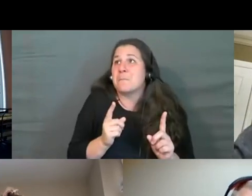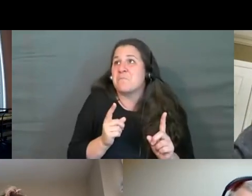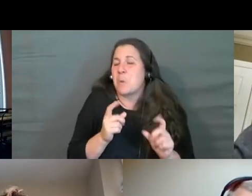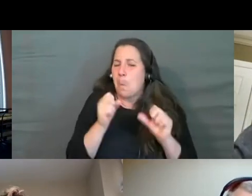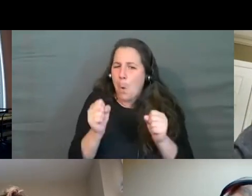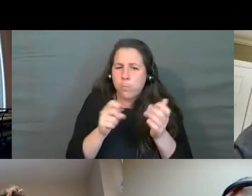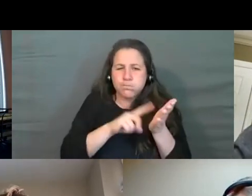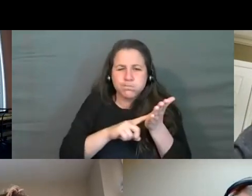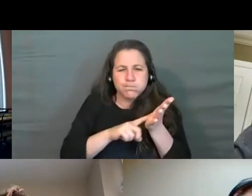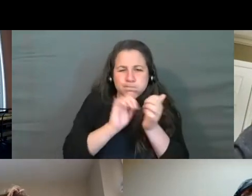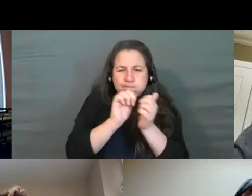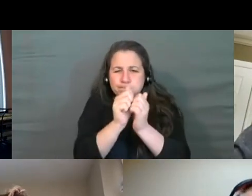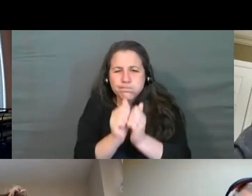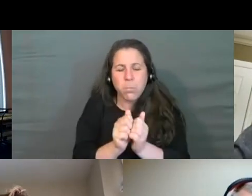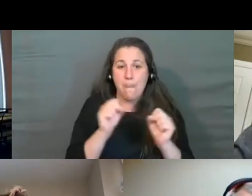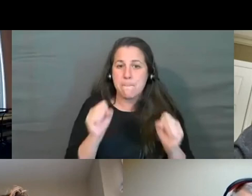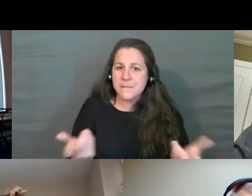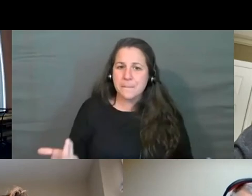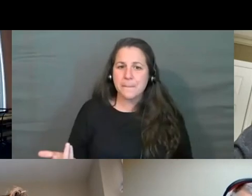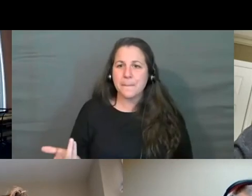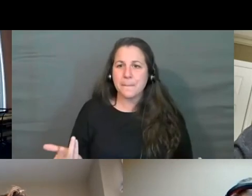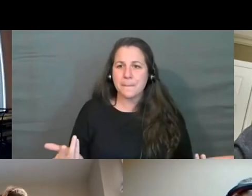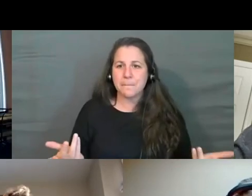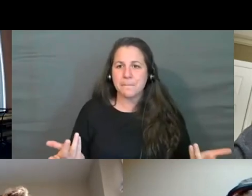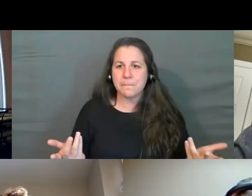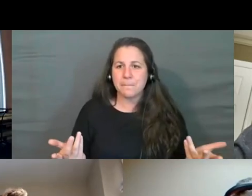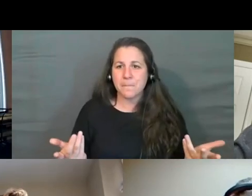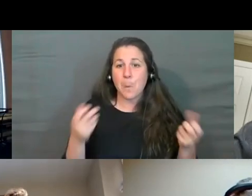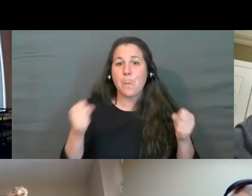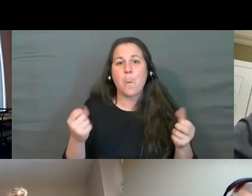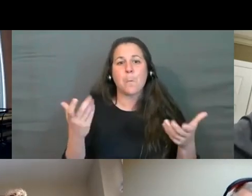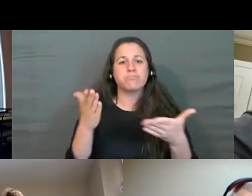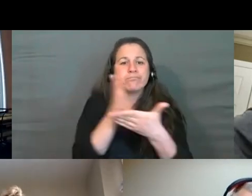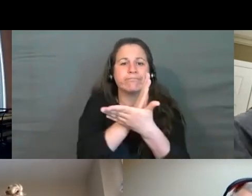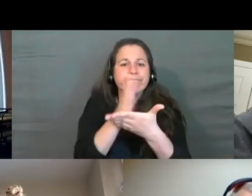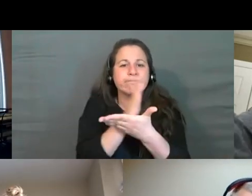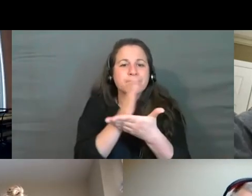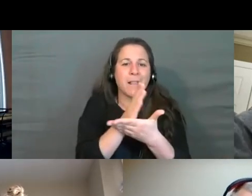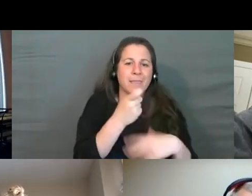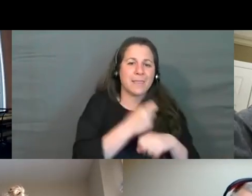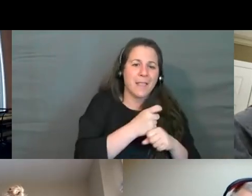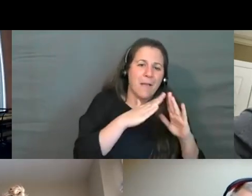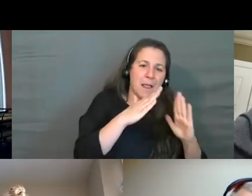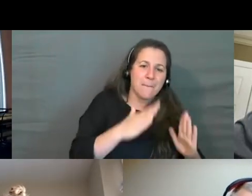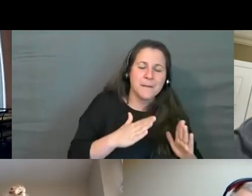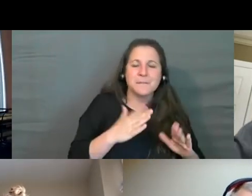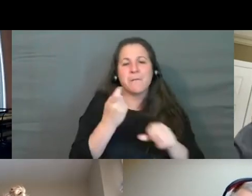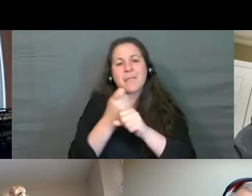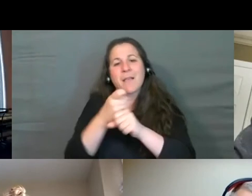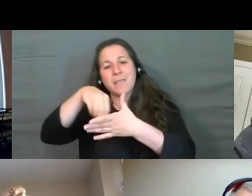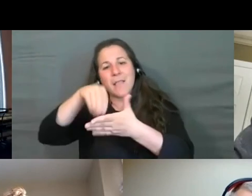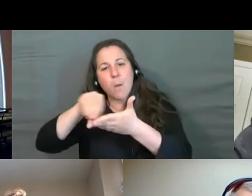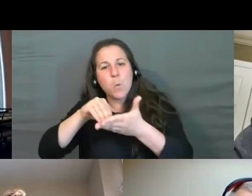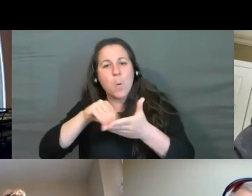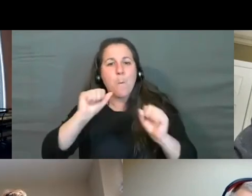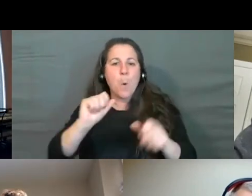moyen de faire un partage entre la télépratique puis la présence au